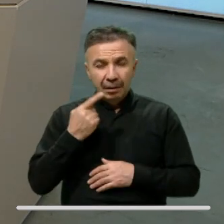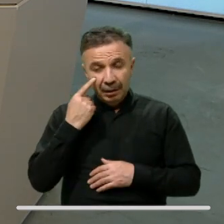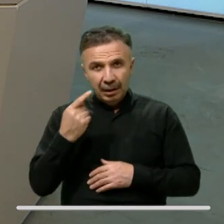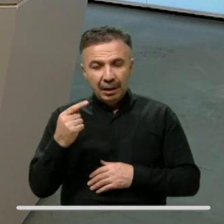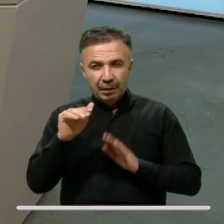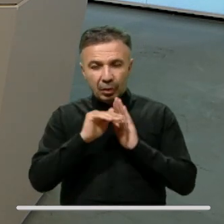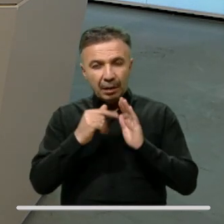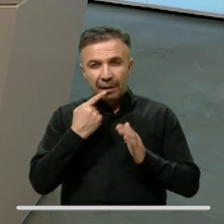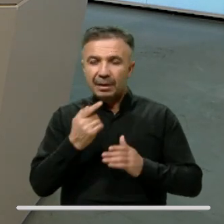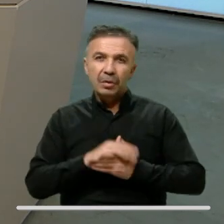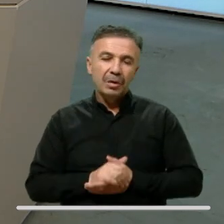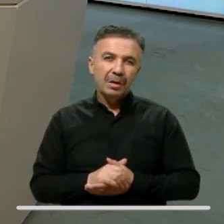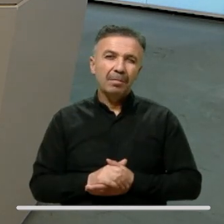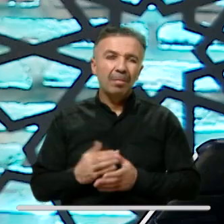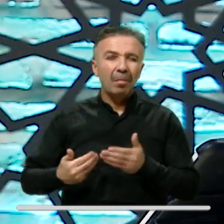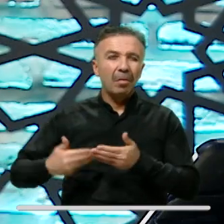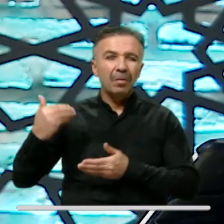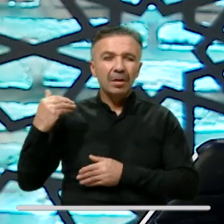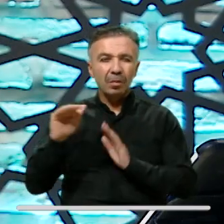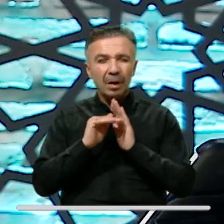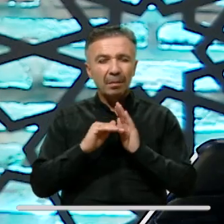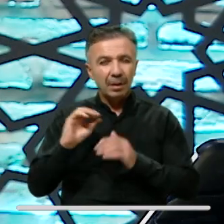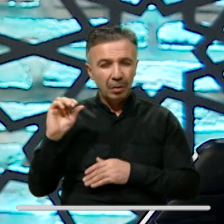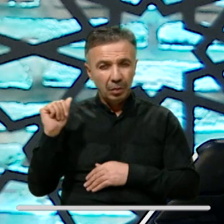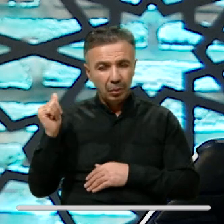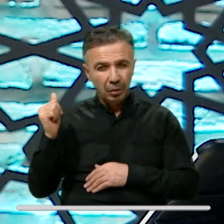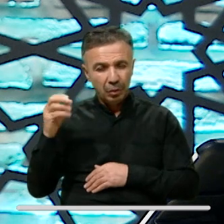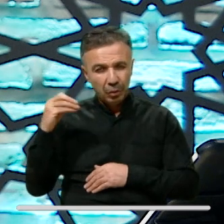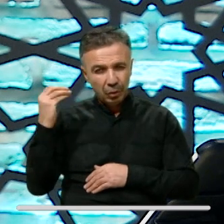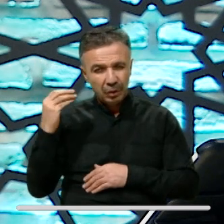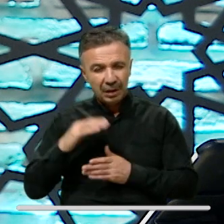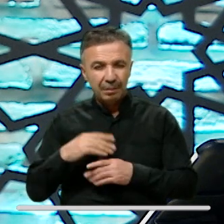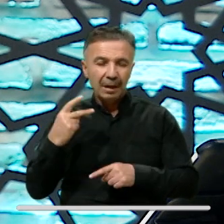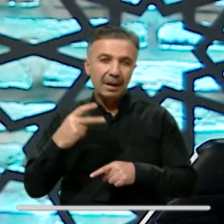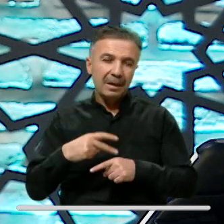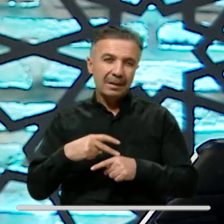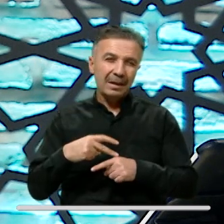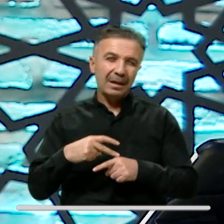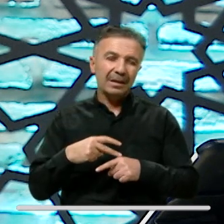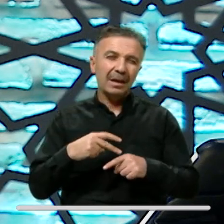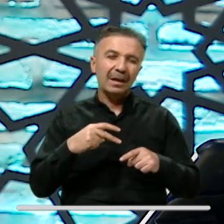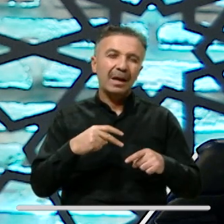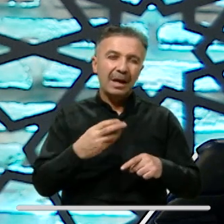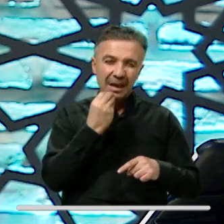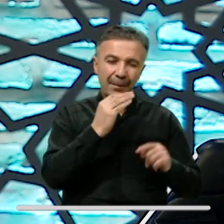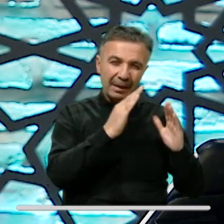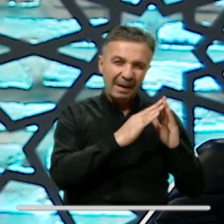dileklerinde bulunmuş. Geçtiğimiz programlarda muhterem hocalarımız zekatın aşevine verilmeyeceğini